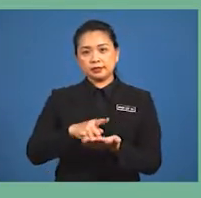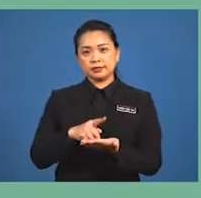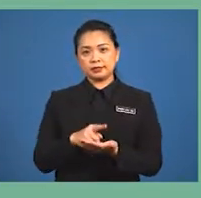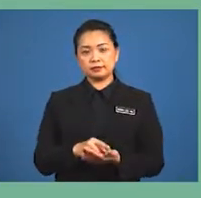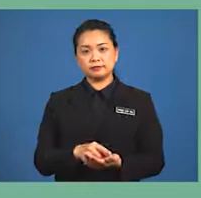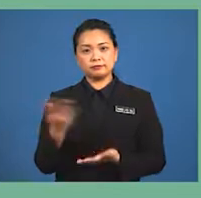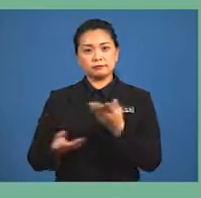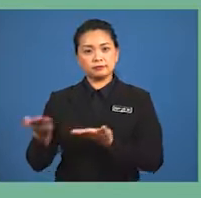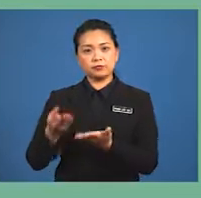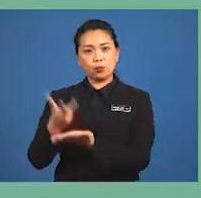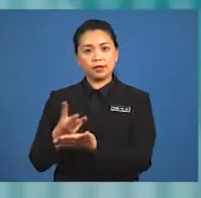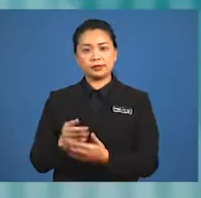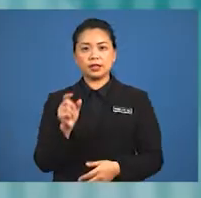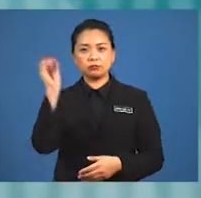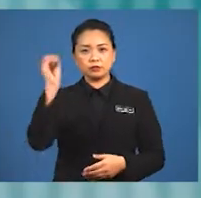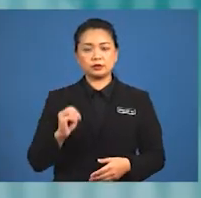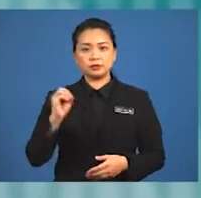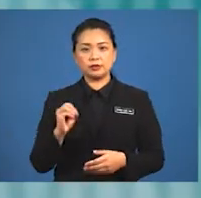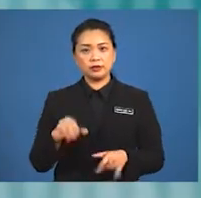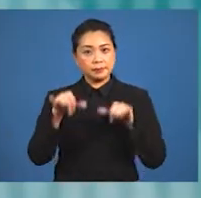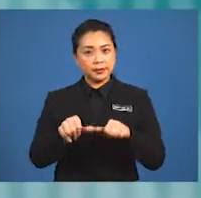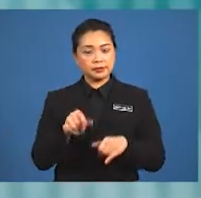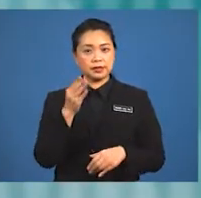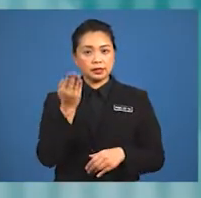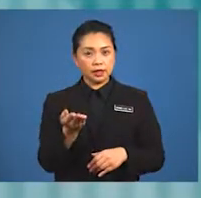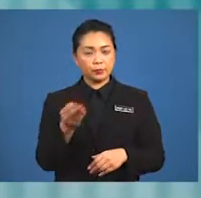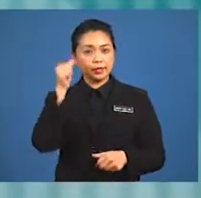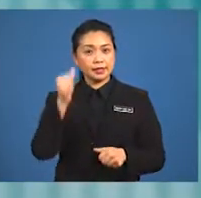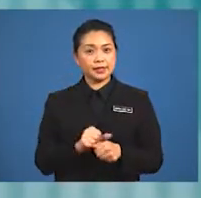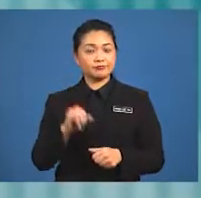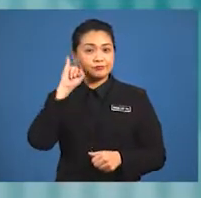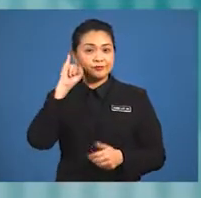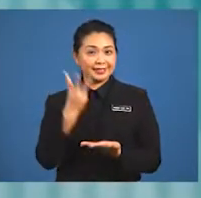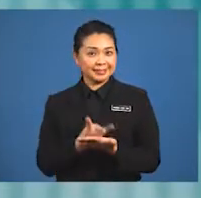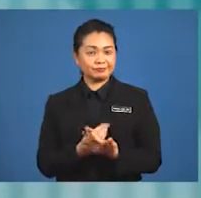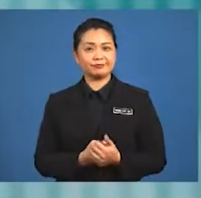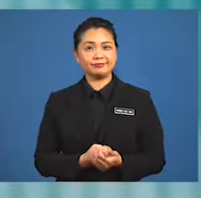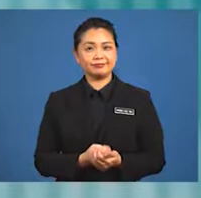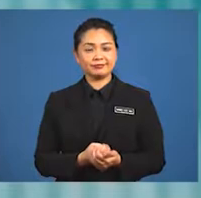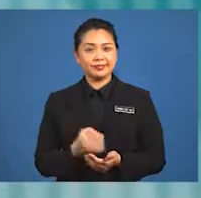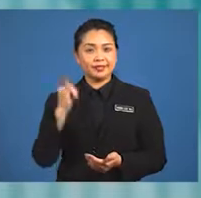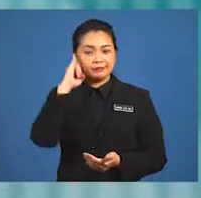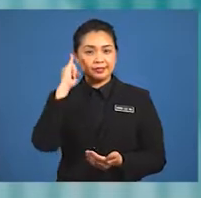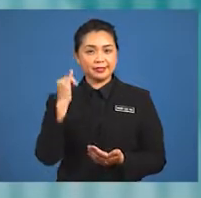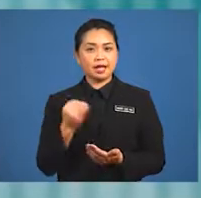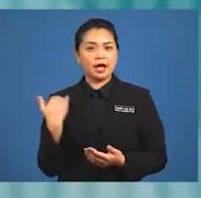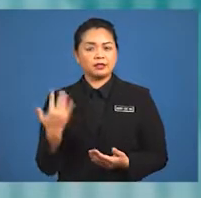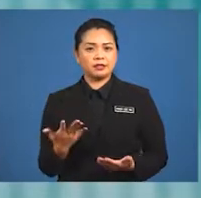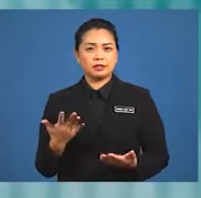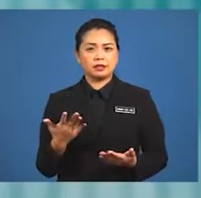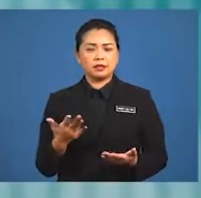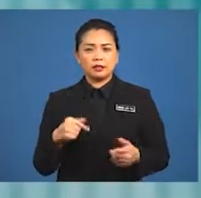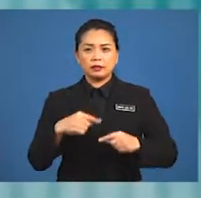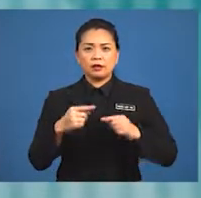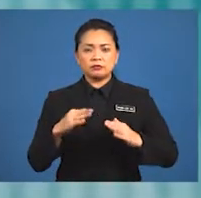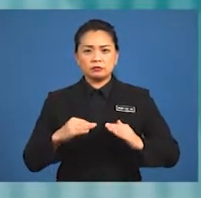dan kadar bunga. Masihkah kamu ingat maksud inflasi? Inflasi merupakan keadaan